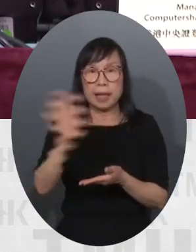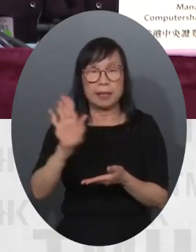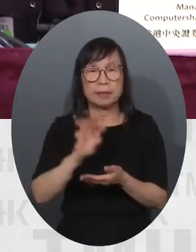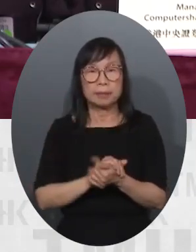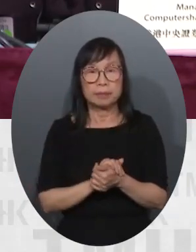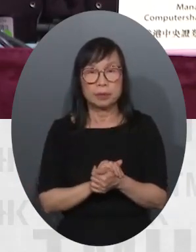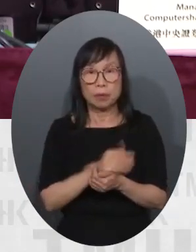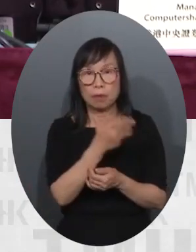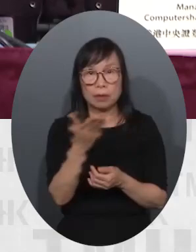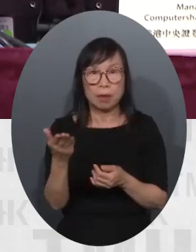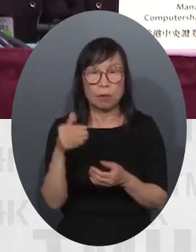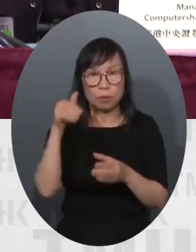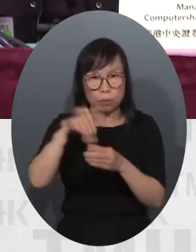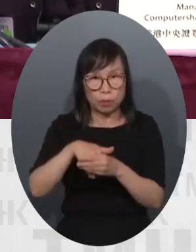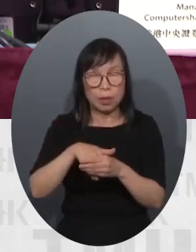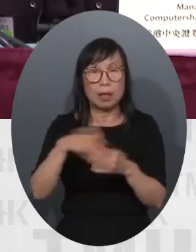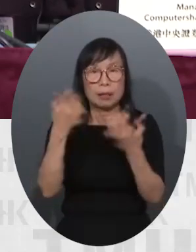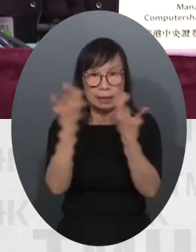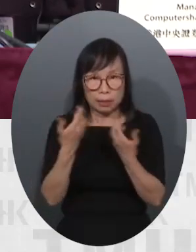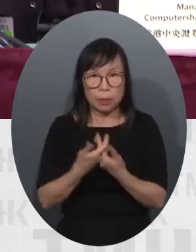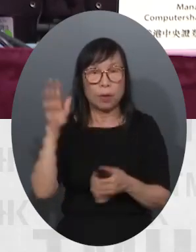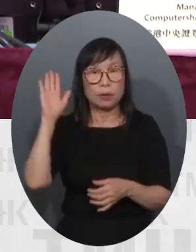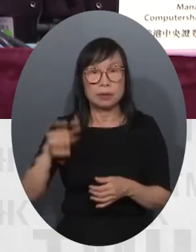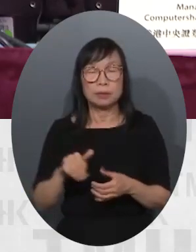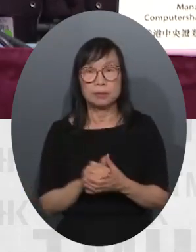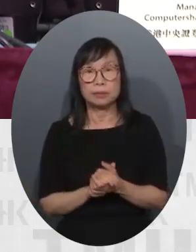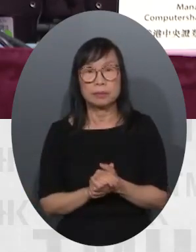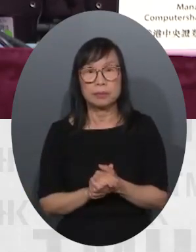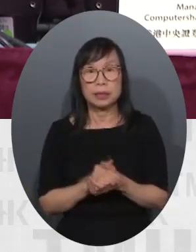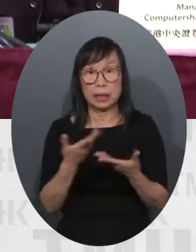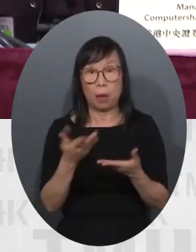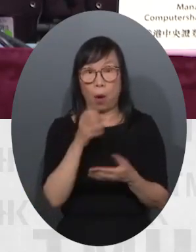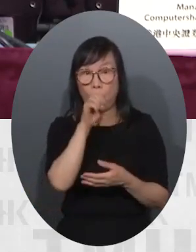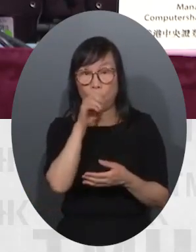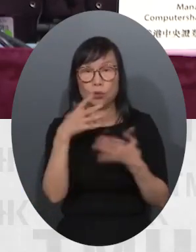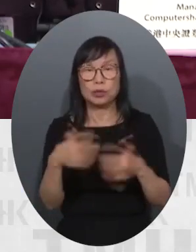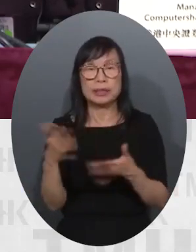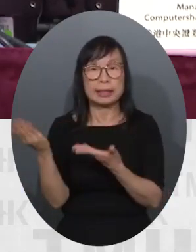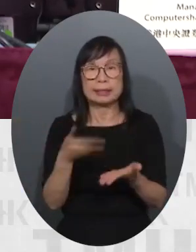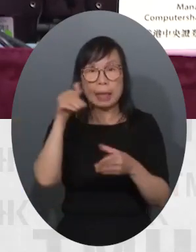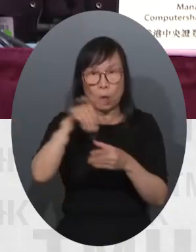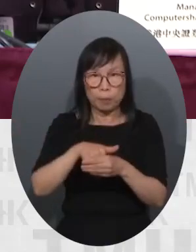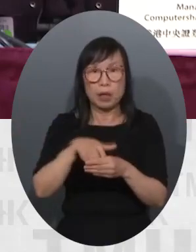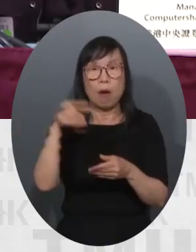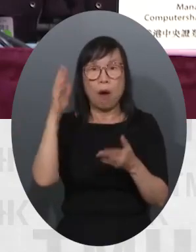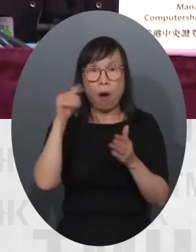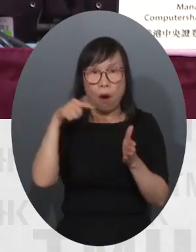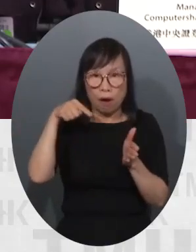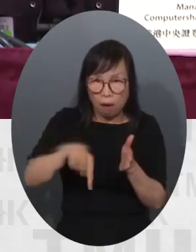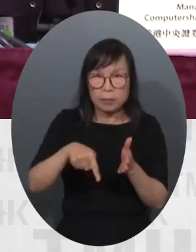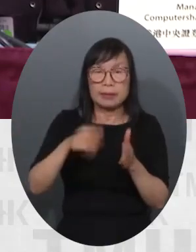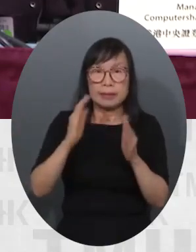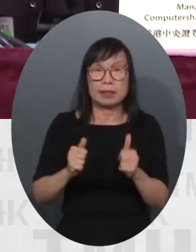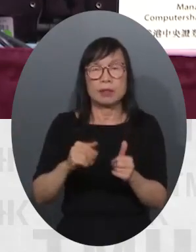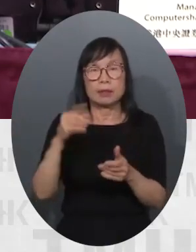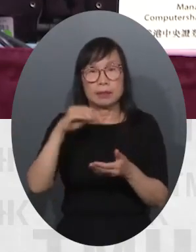了令各位所投的票被點算到，請在我講完請投票之後按正確的掣。